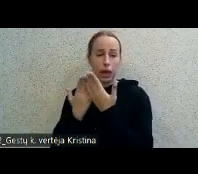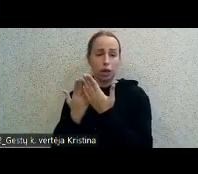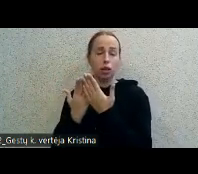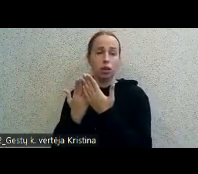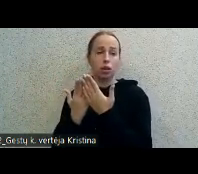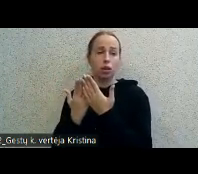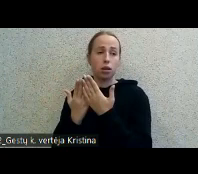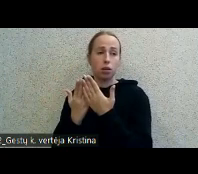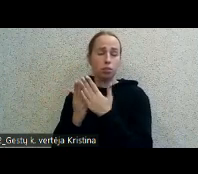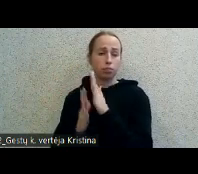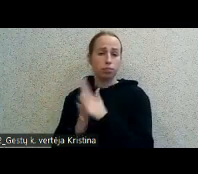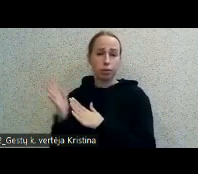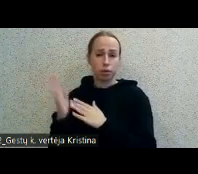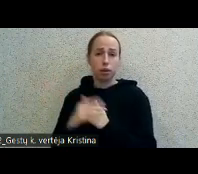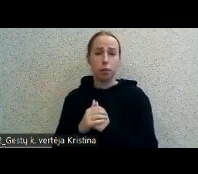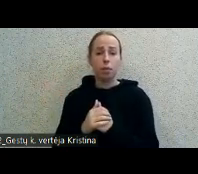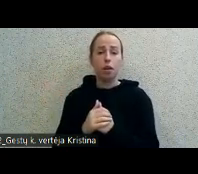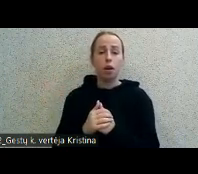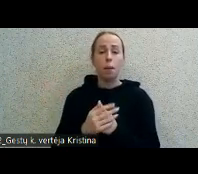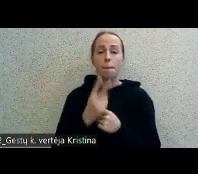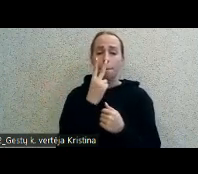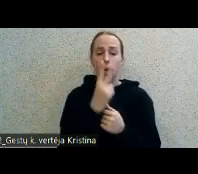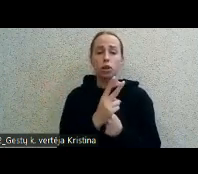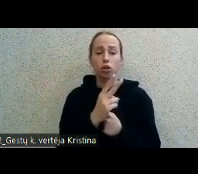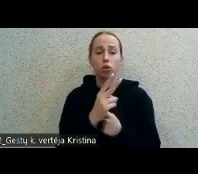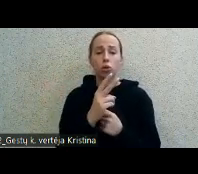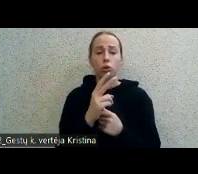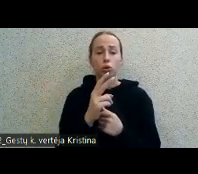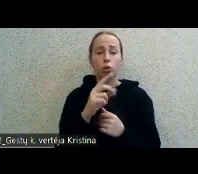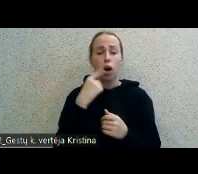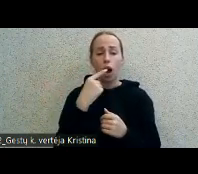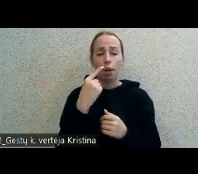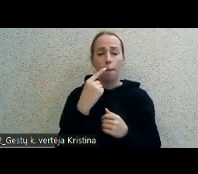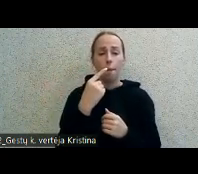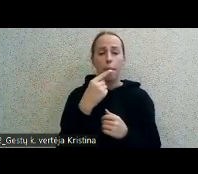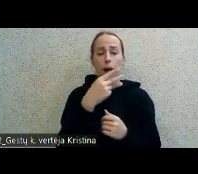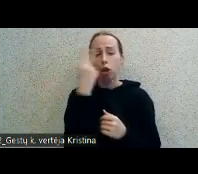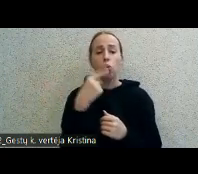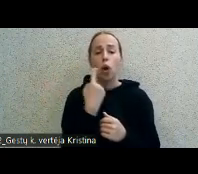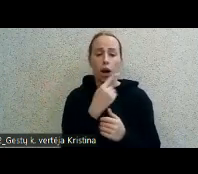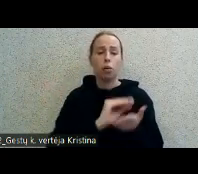klausimas, nežinau, ar jis susijęs, jis lietuvių kalboje.